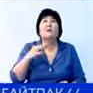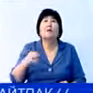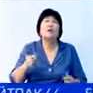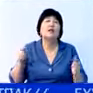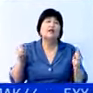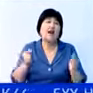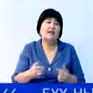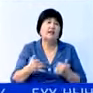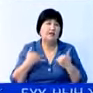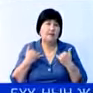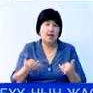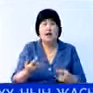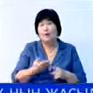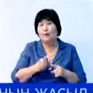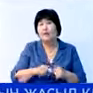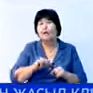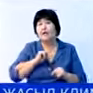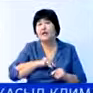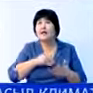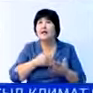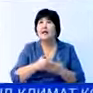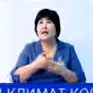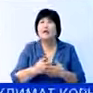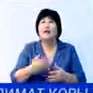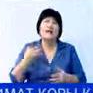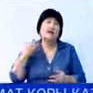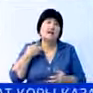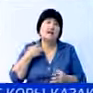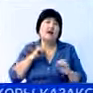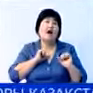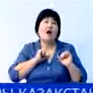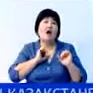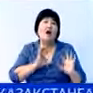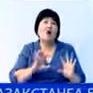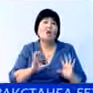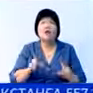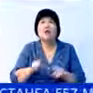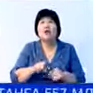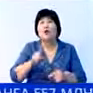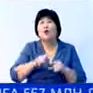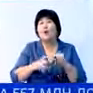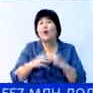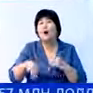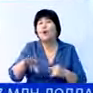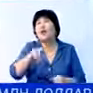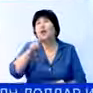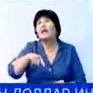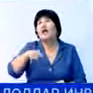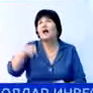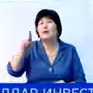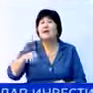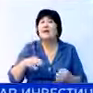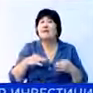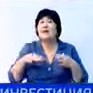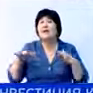деп танылды. Сондай ақ ерен еріктілік, сыр қамқоршысы, туған өлке сынды номинация иелері де